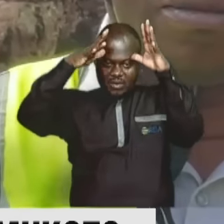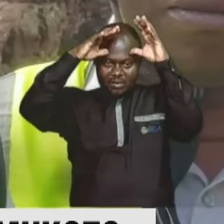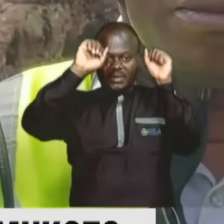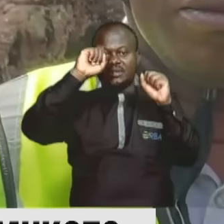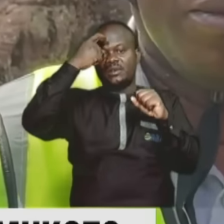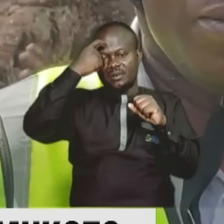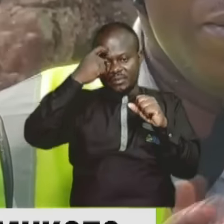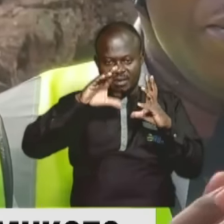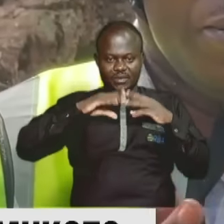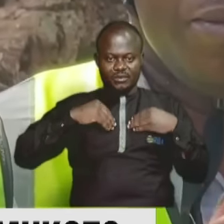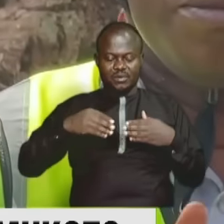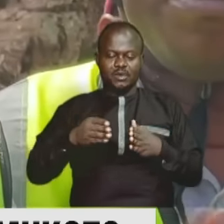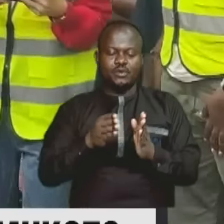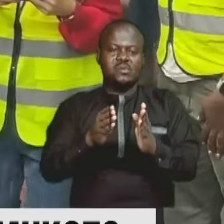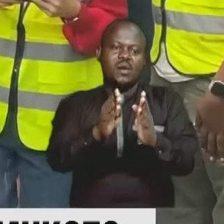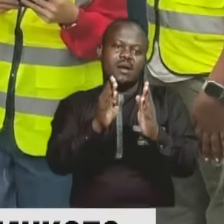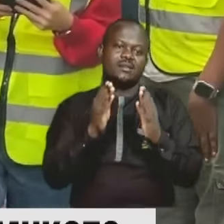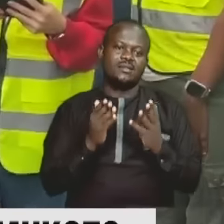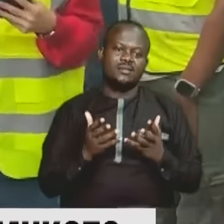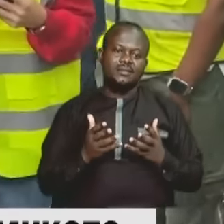watwemereye uyu muhanda